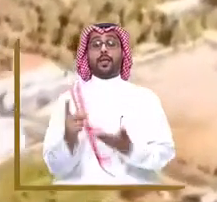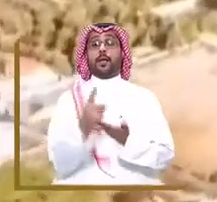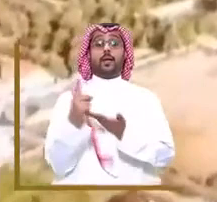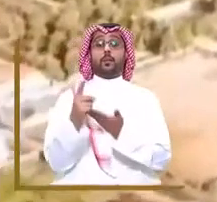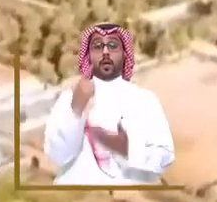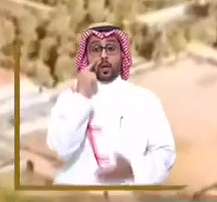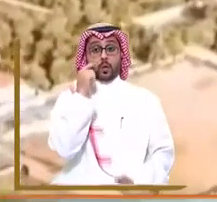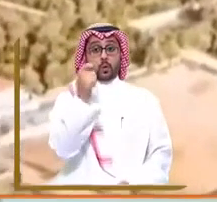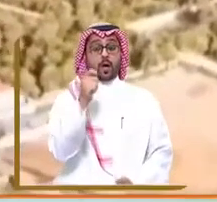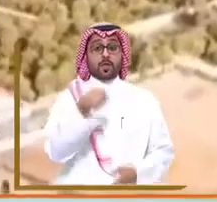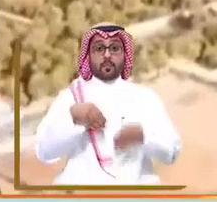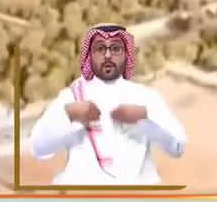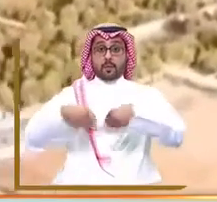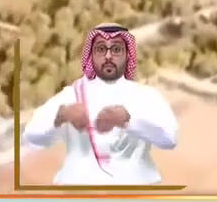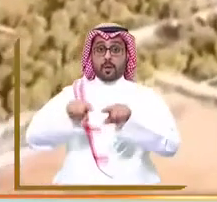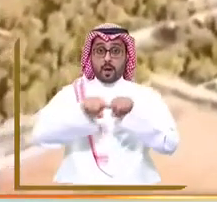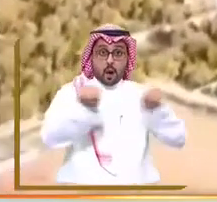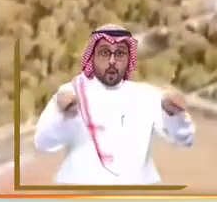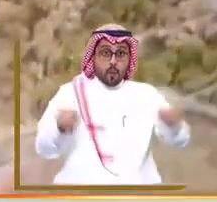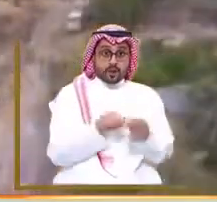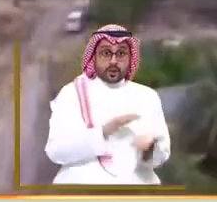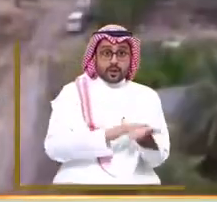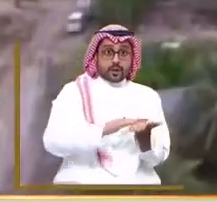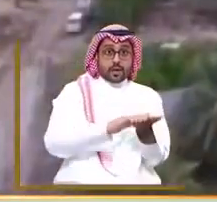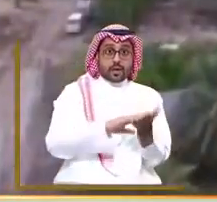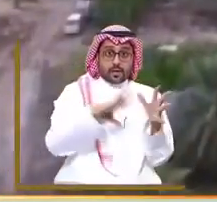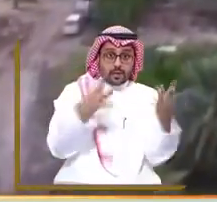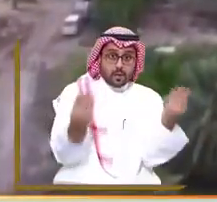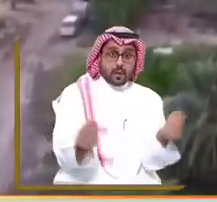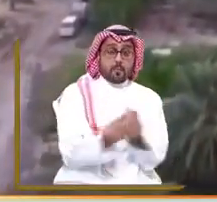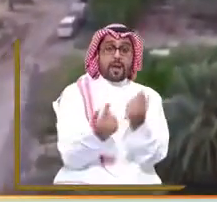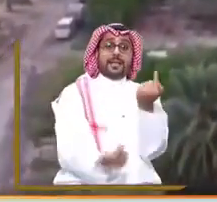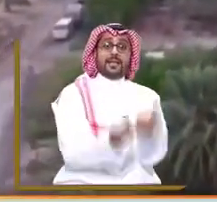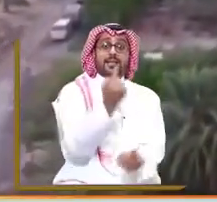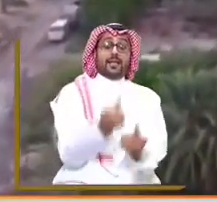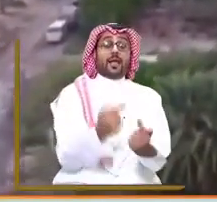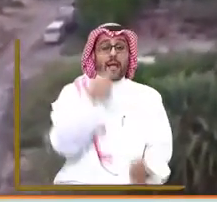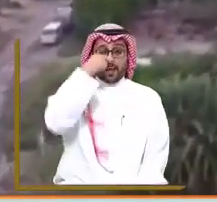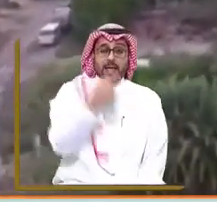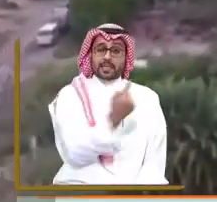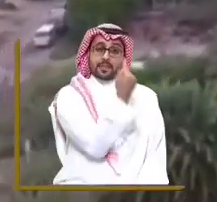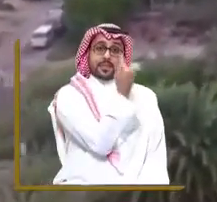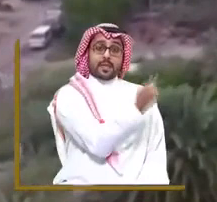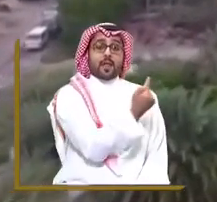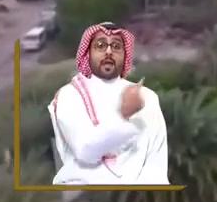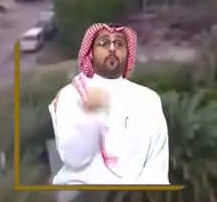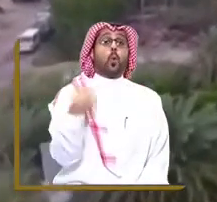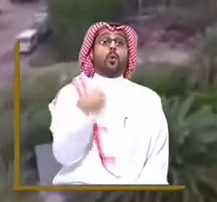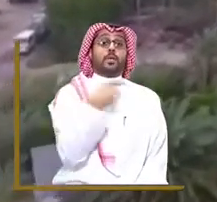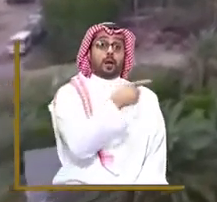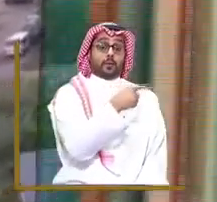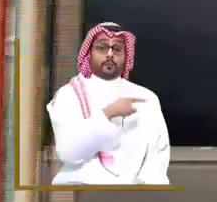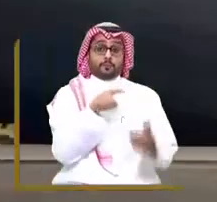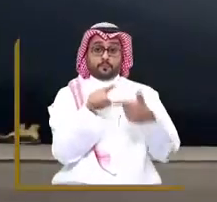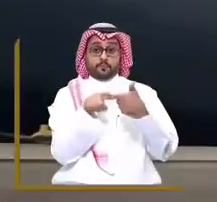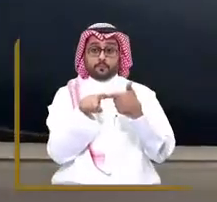البيئة تحذر من بيع مخططات على أراض زراعية بدون موافقتها.